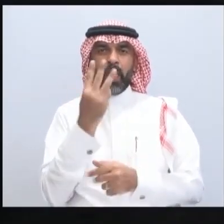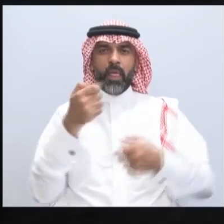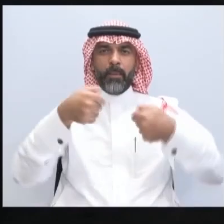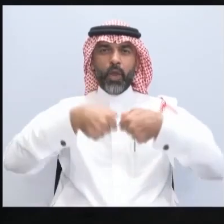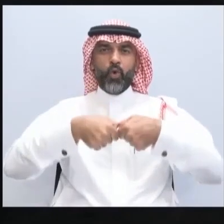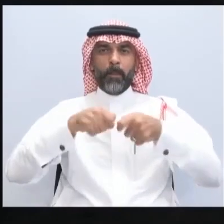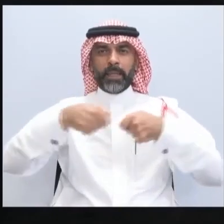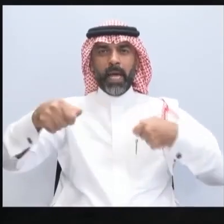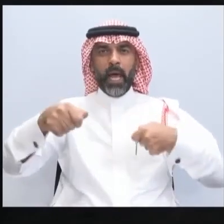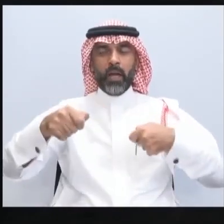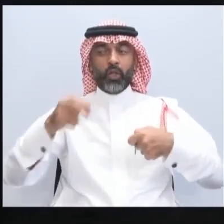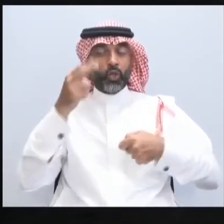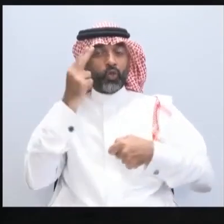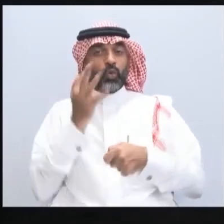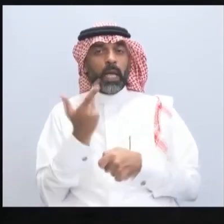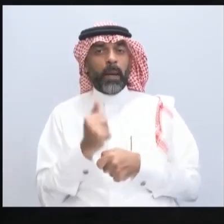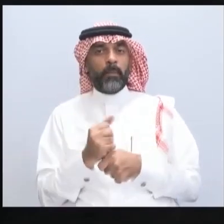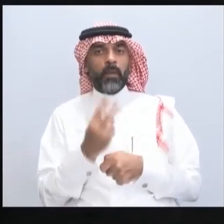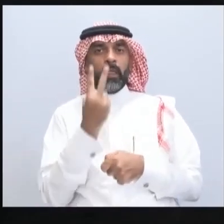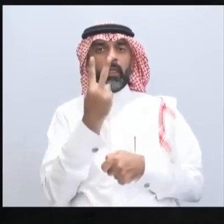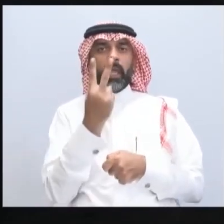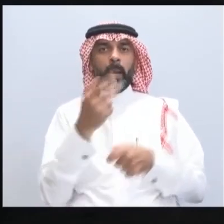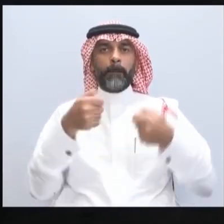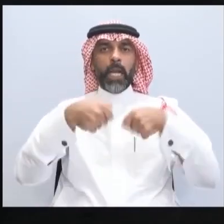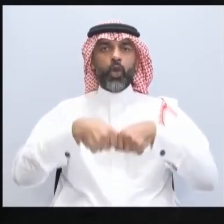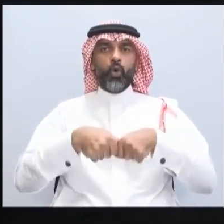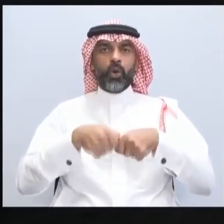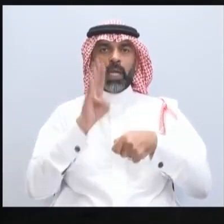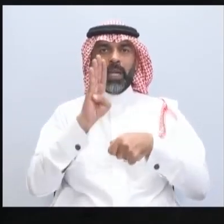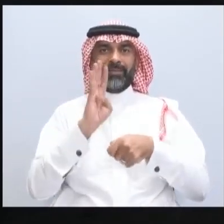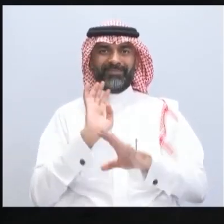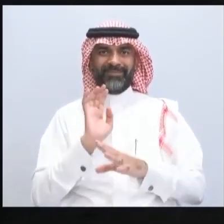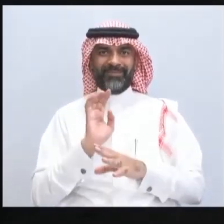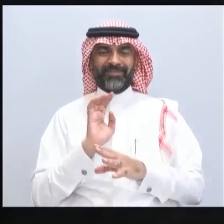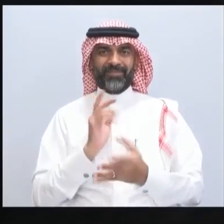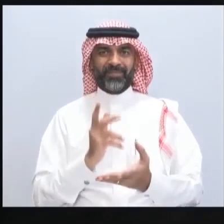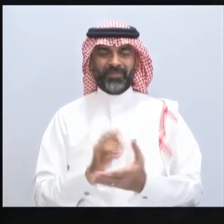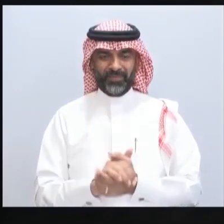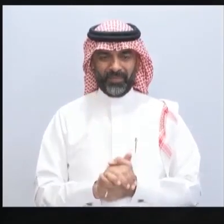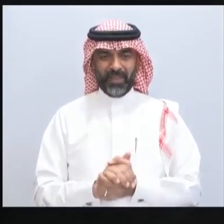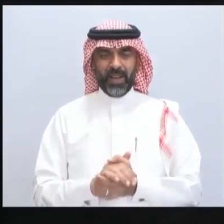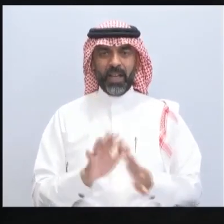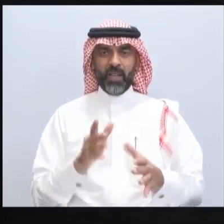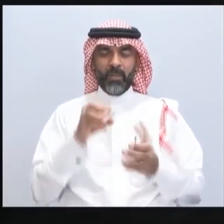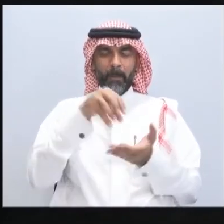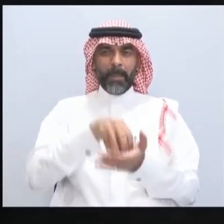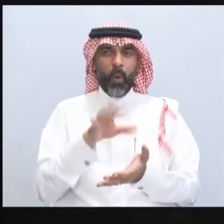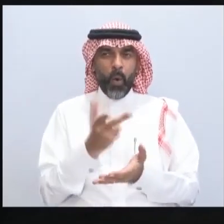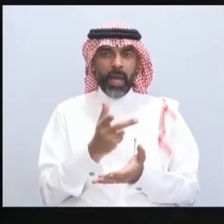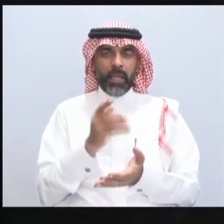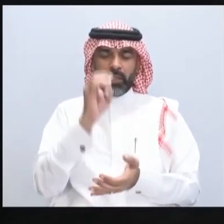السعوديه مساحتها مليونين كيل متر مربع حيث تقع في الجزء الجنوب